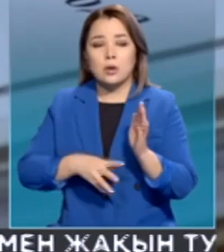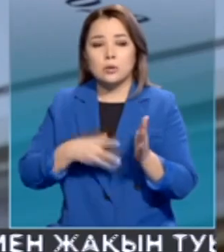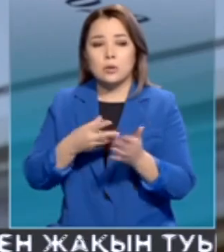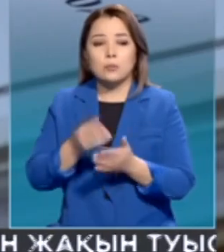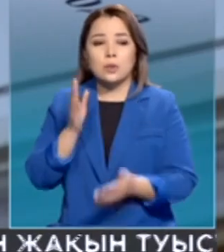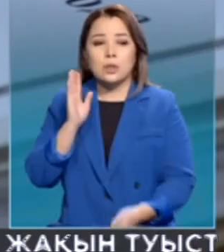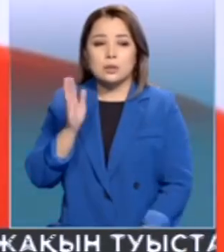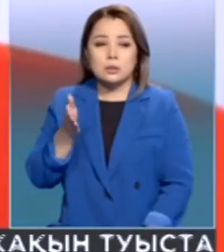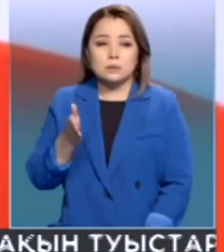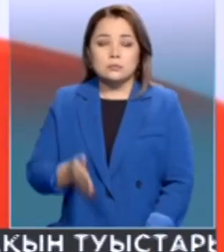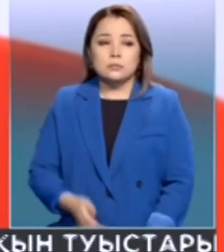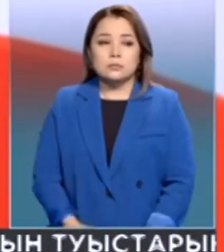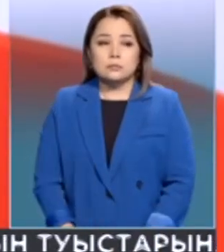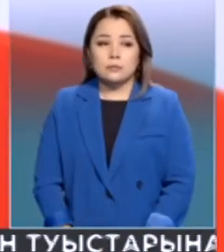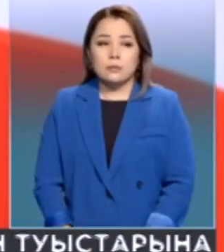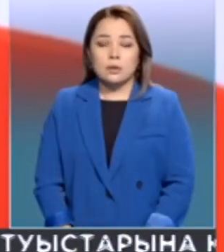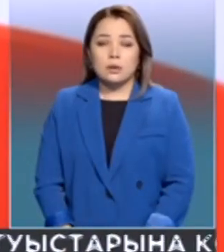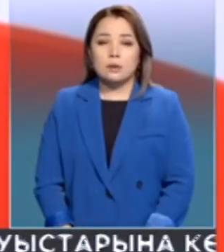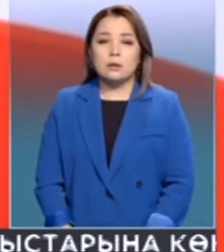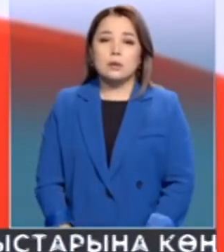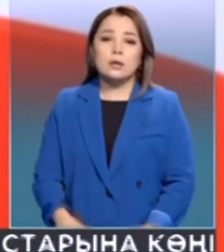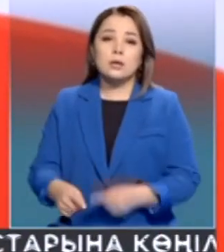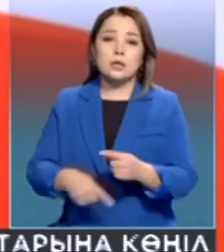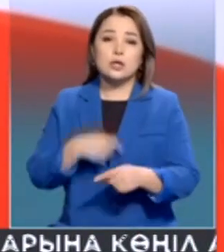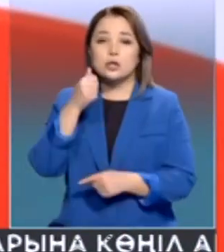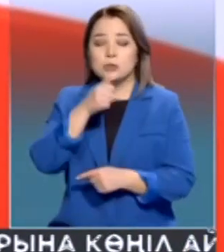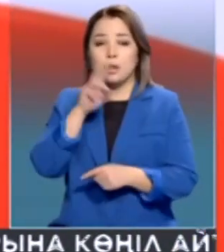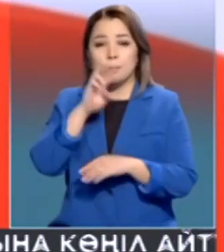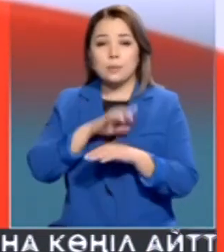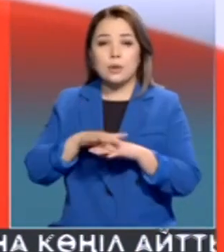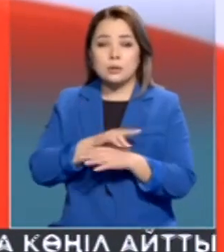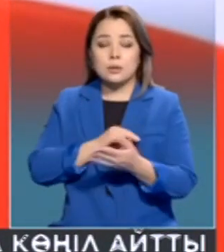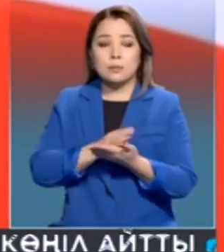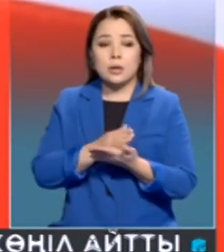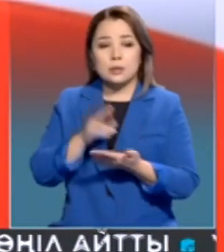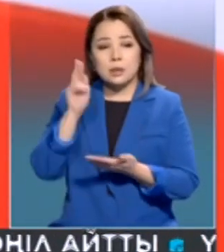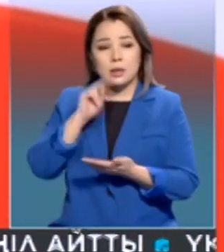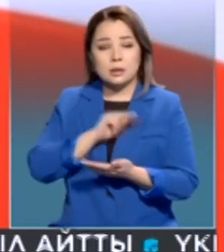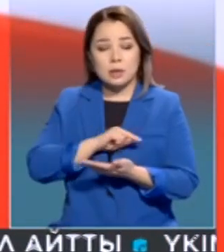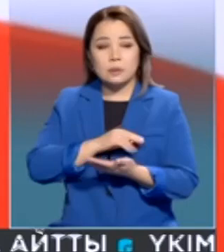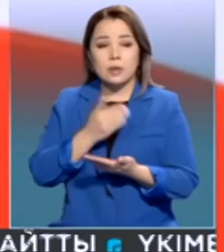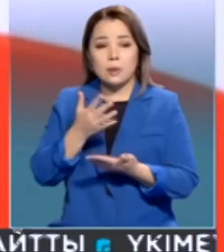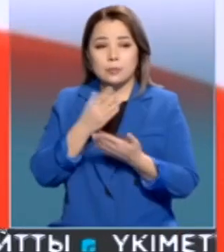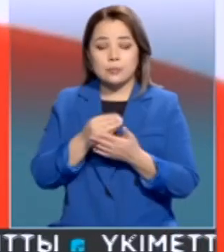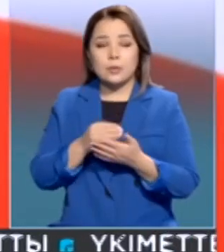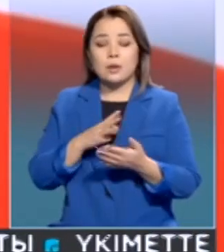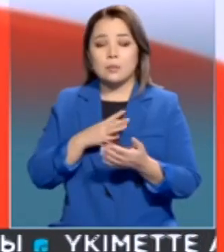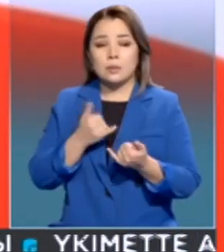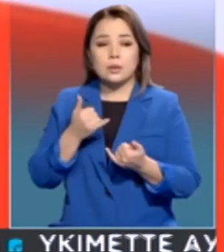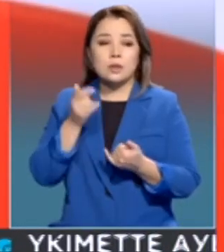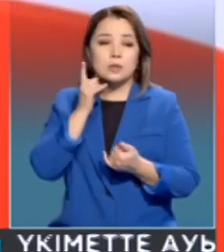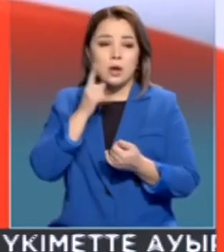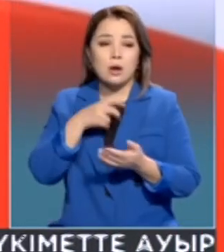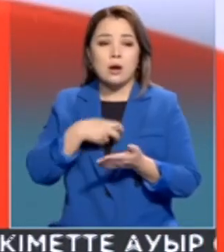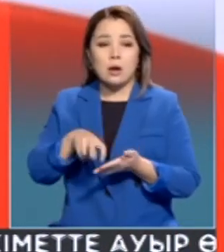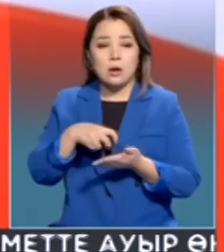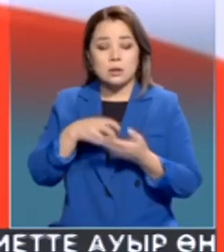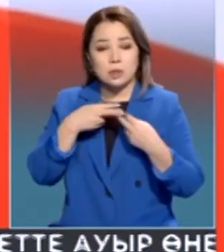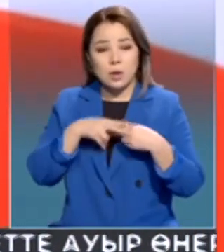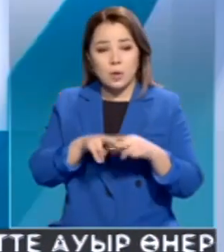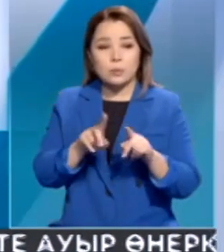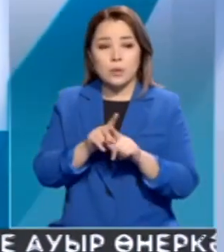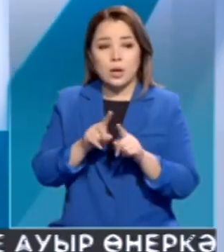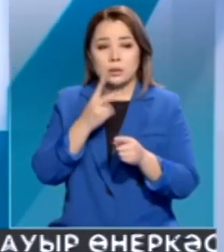төлейді. Ал келесі жылдан бастап осы мемлекеттік қызметкерлердің мобильді аударымдары бақылауға алынады. Егер